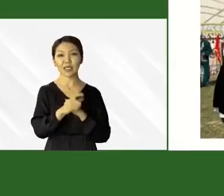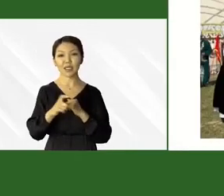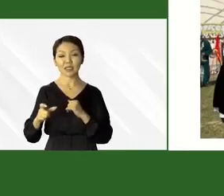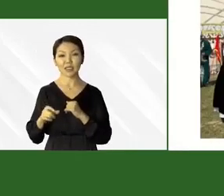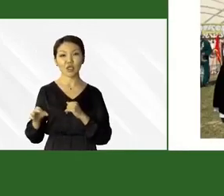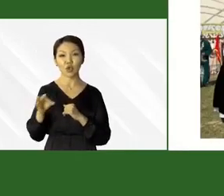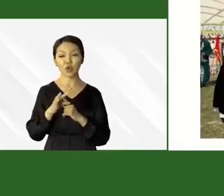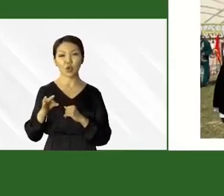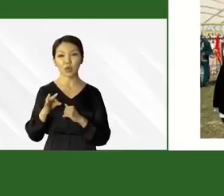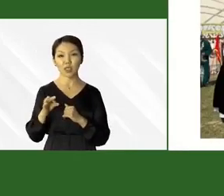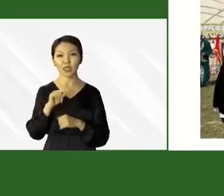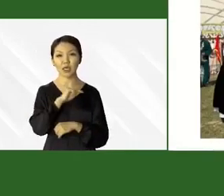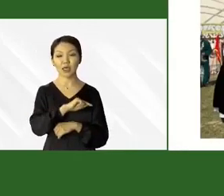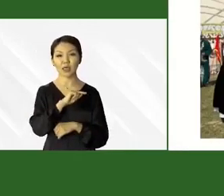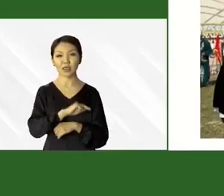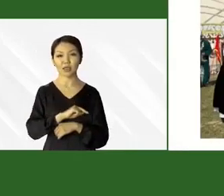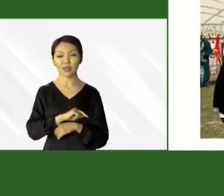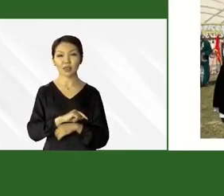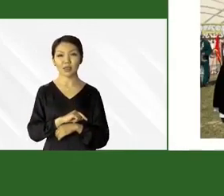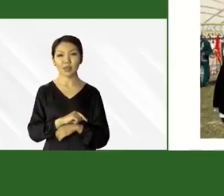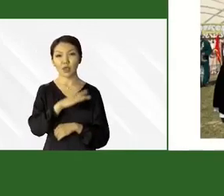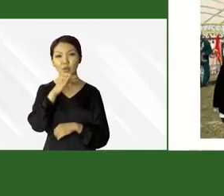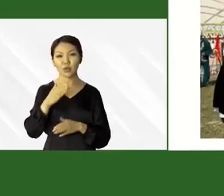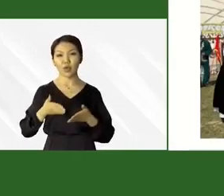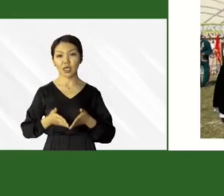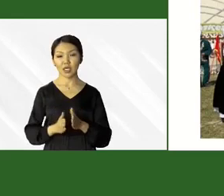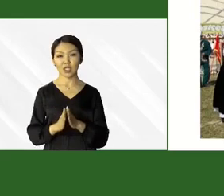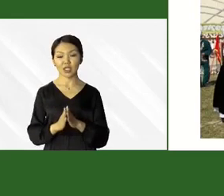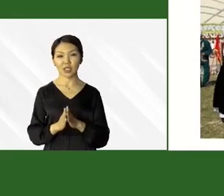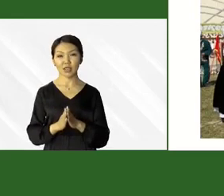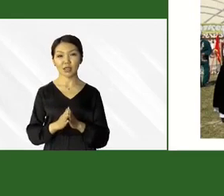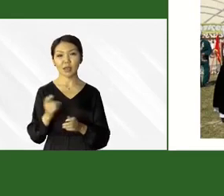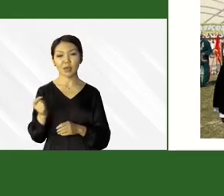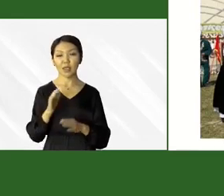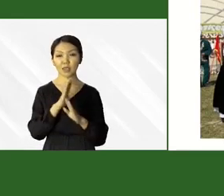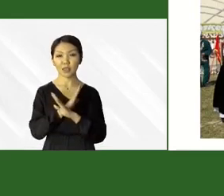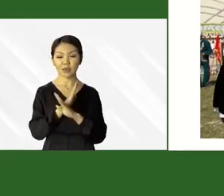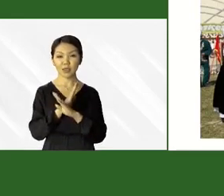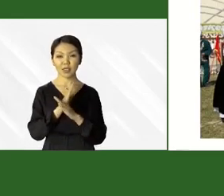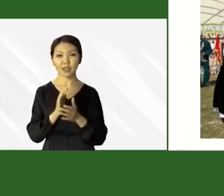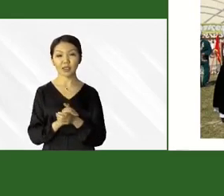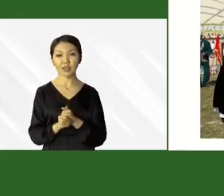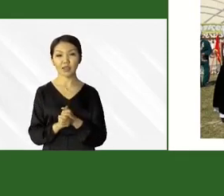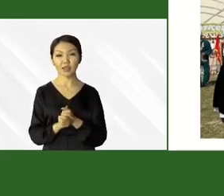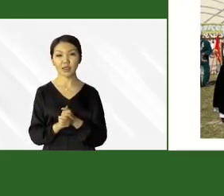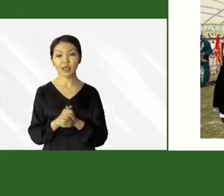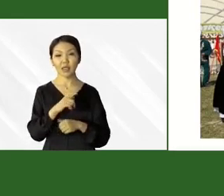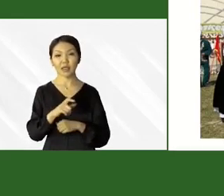населения области характерны высокая рождаемость, низкая смертность, высокий естественный прирост.